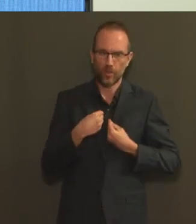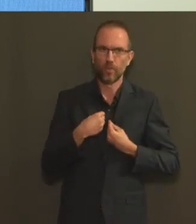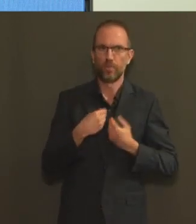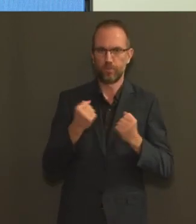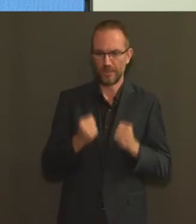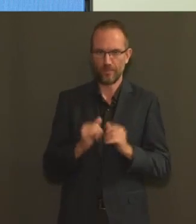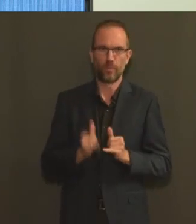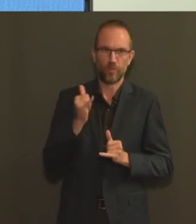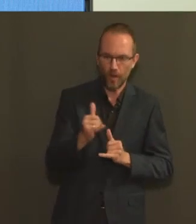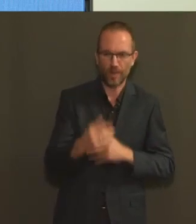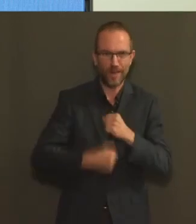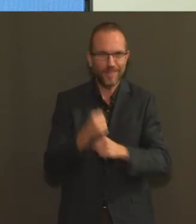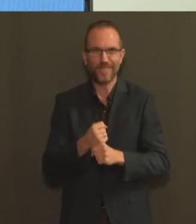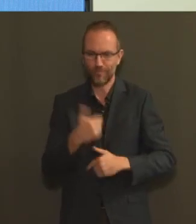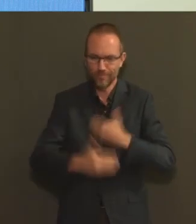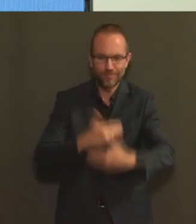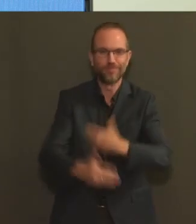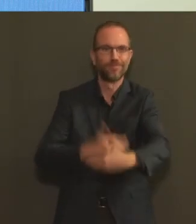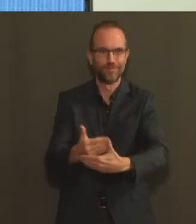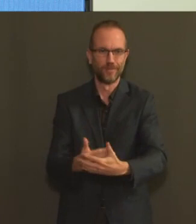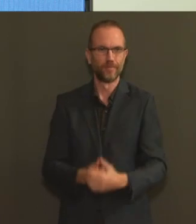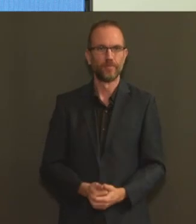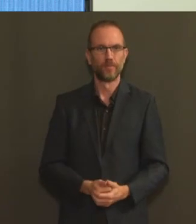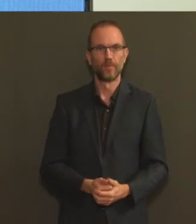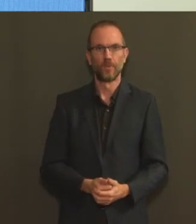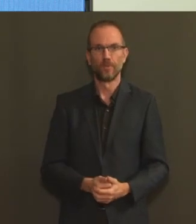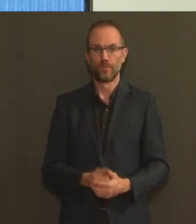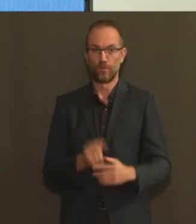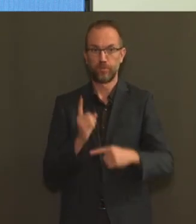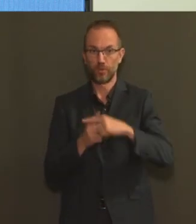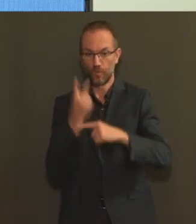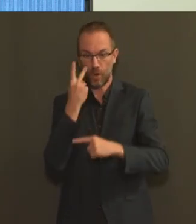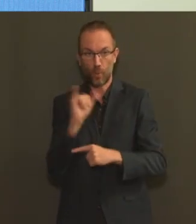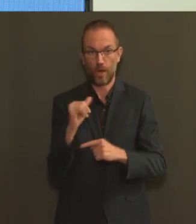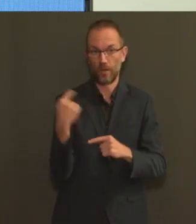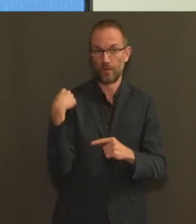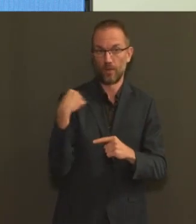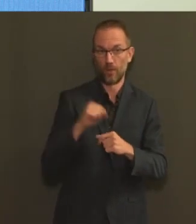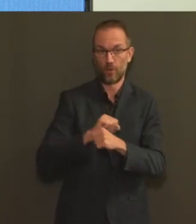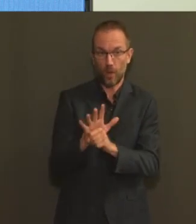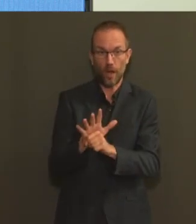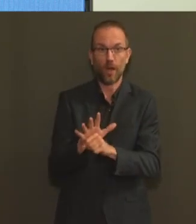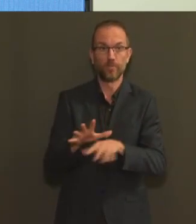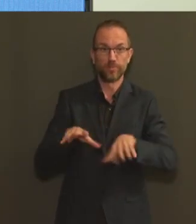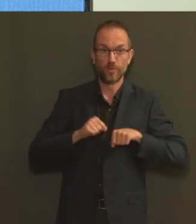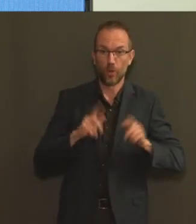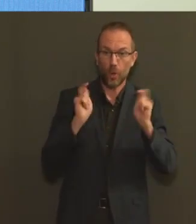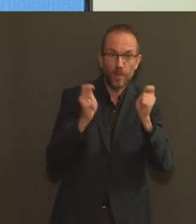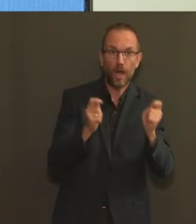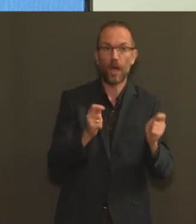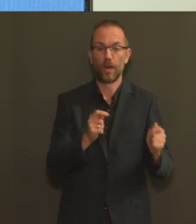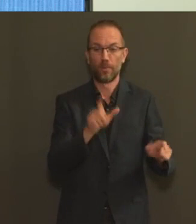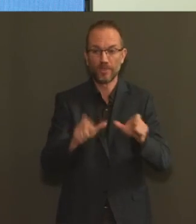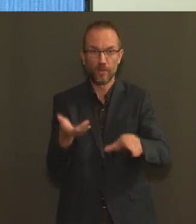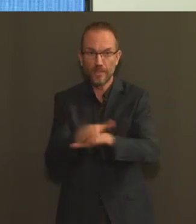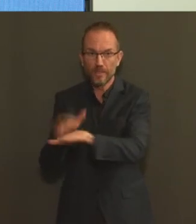où nous continuons à avoir, depuis plus d'une douzaine de jours, une diminution des contaminations, des hospitalisations et des décès.